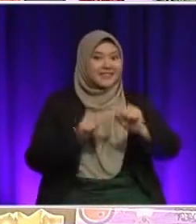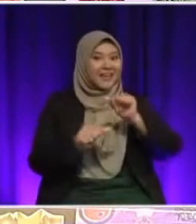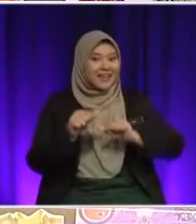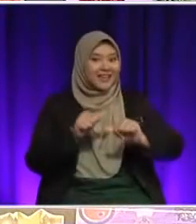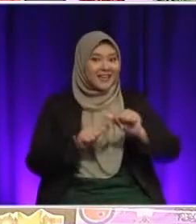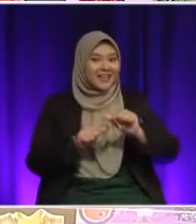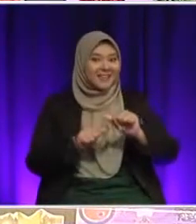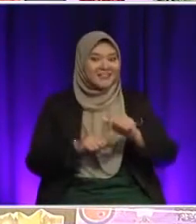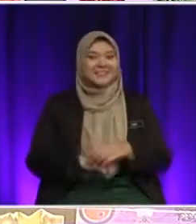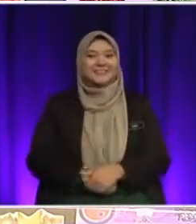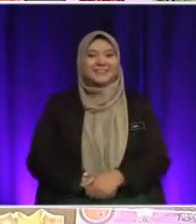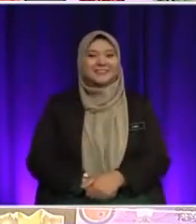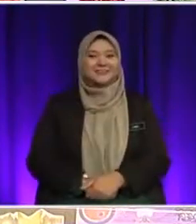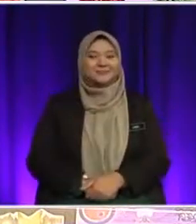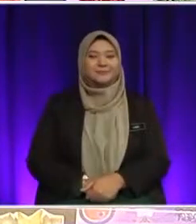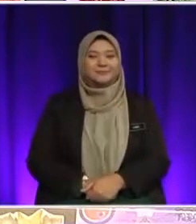Baiklah